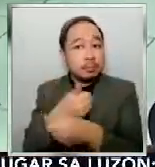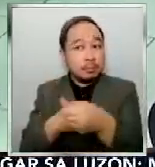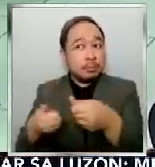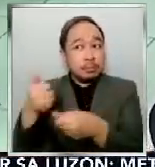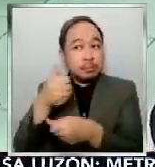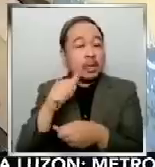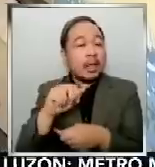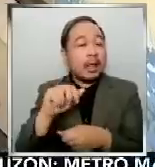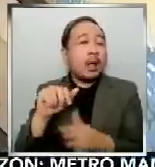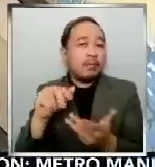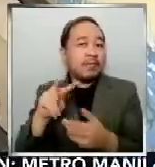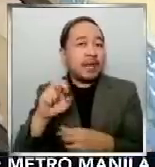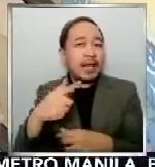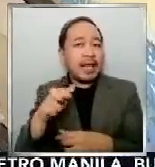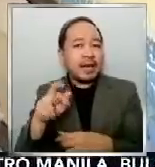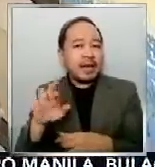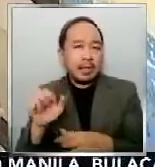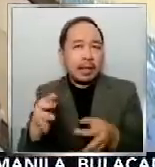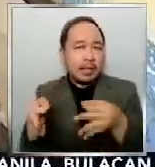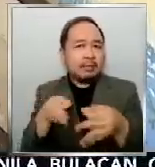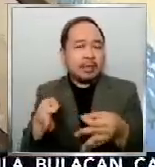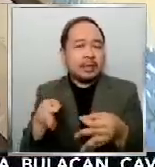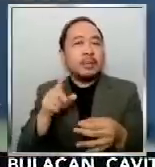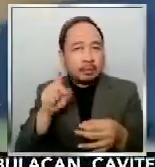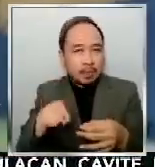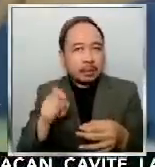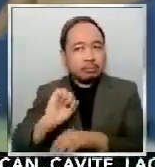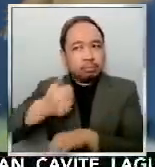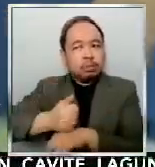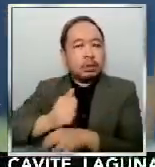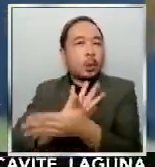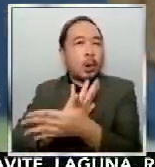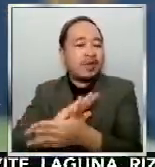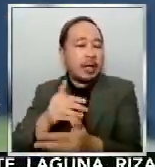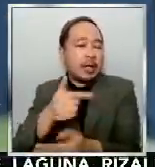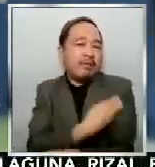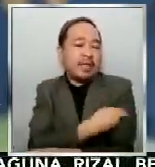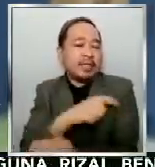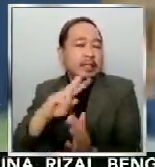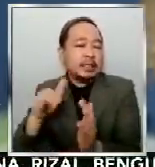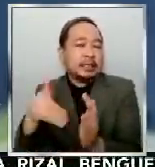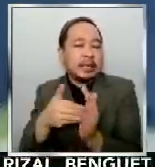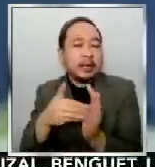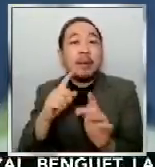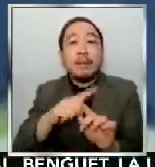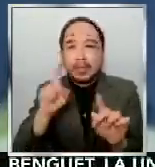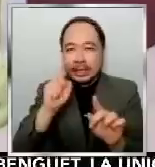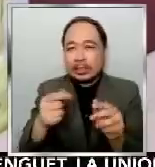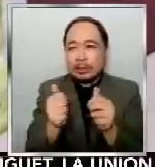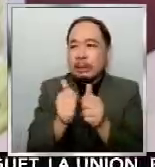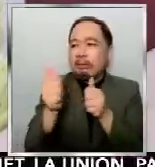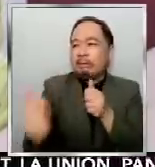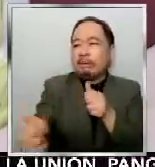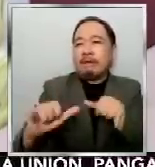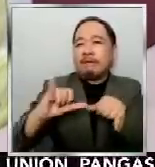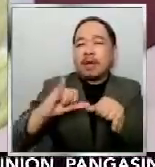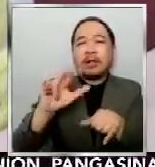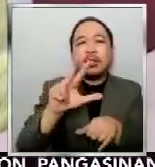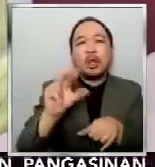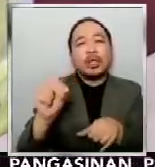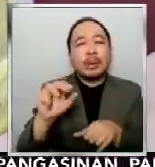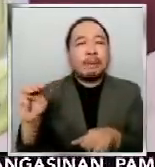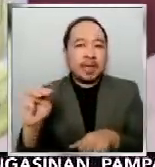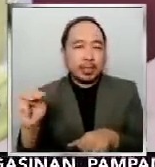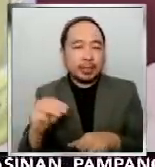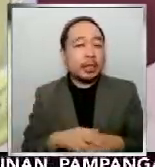sites basta ang layo nito sa lugar ng botohan ay 30 meters o higit pa. Ang mga gusto magpabakuna, pinagdadala ng vaccination card kung